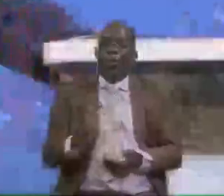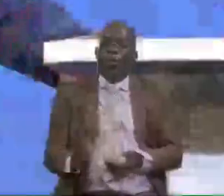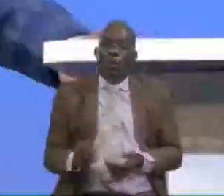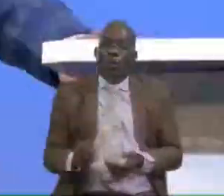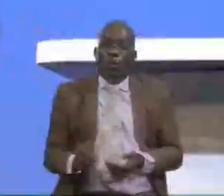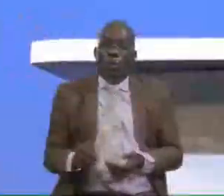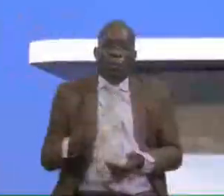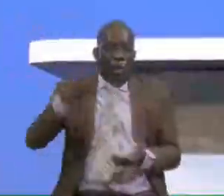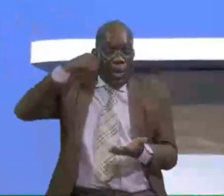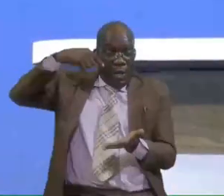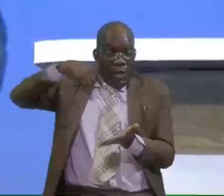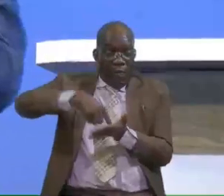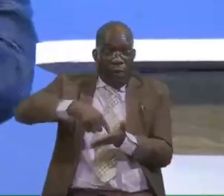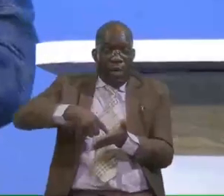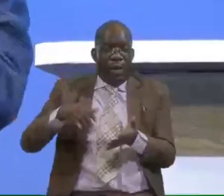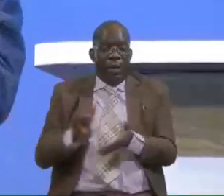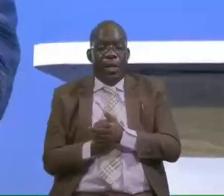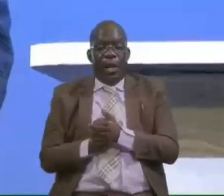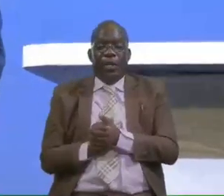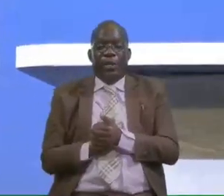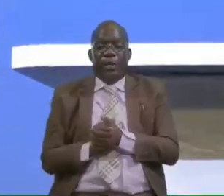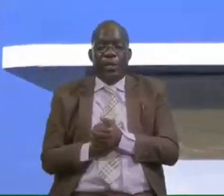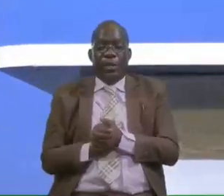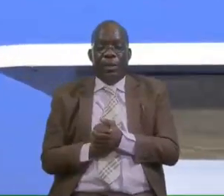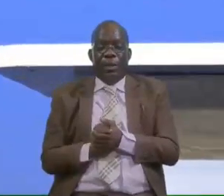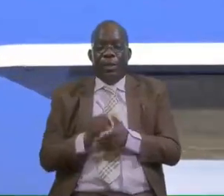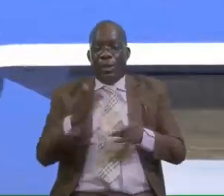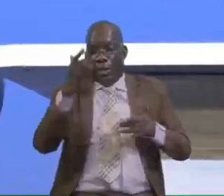Alors, identifie cette maladie